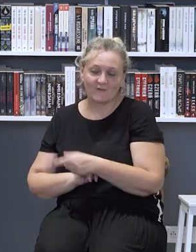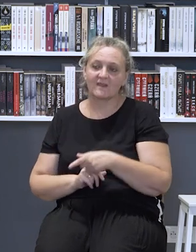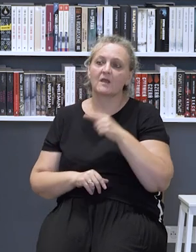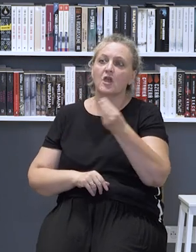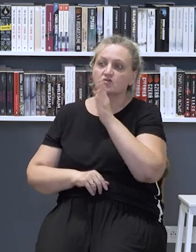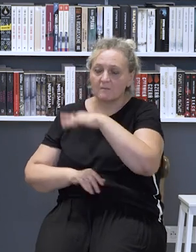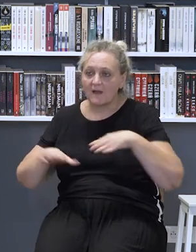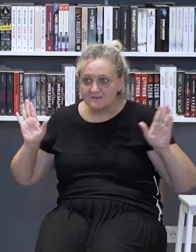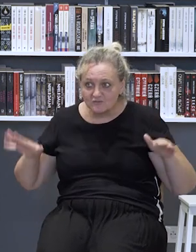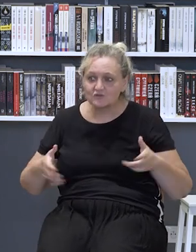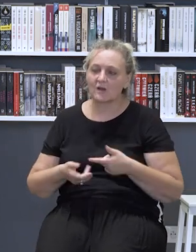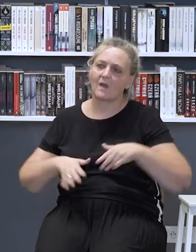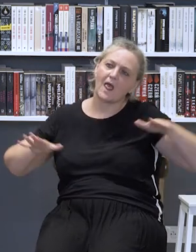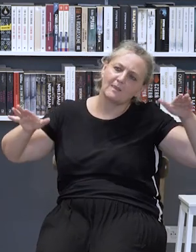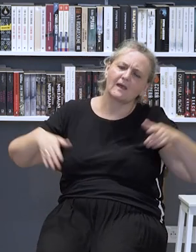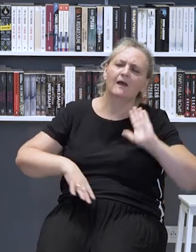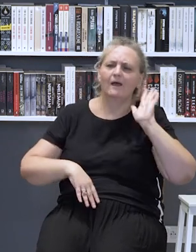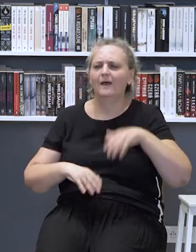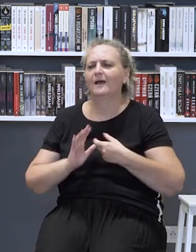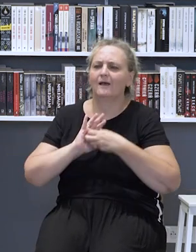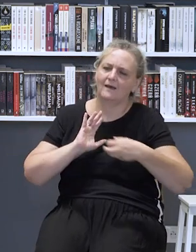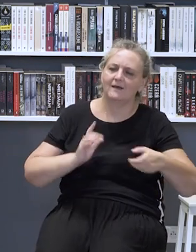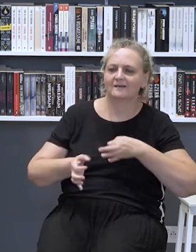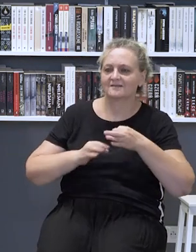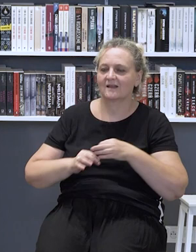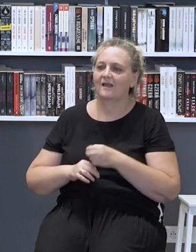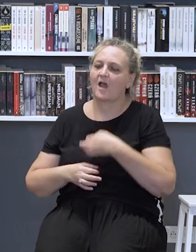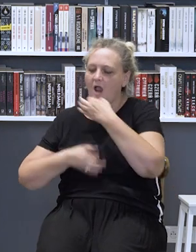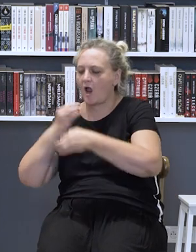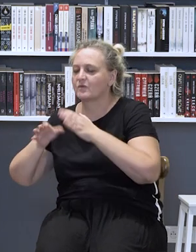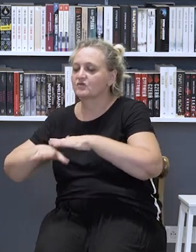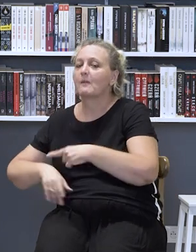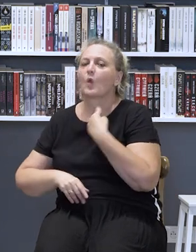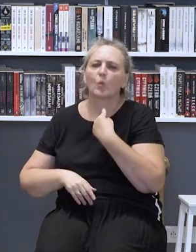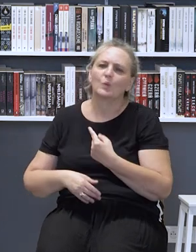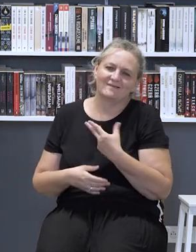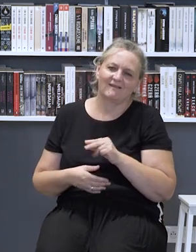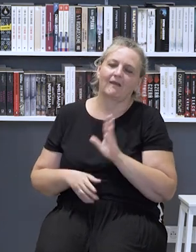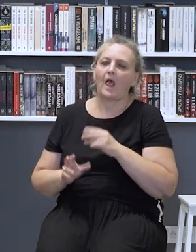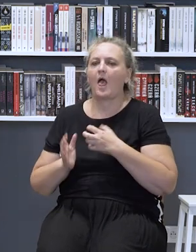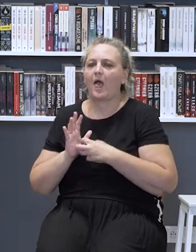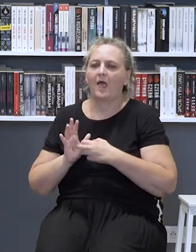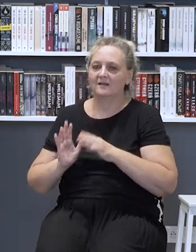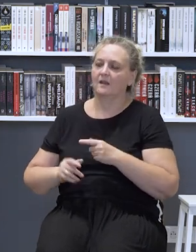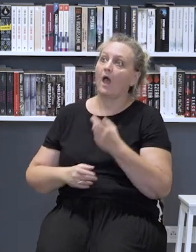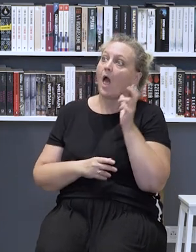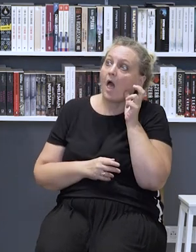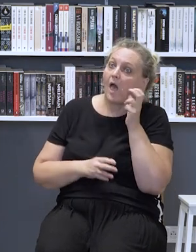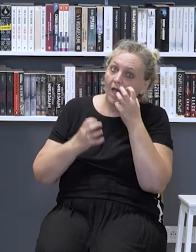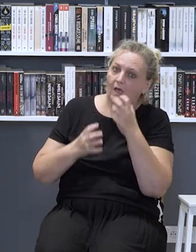potem skrzydła, miał latać. Takie tam no historie po prostu, jak się dzieciakom opowiada, żeby im się nie nudziło i żeby nie marudziły.